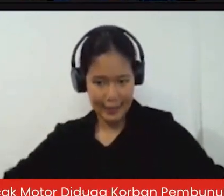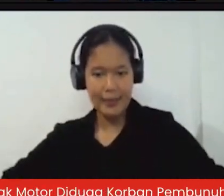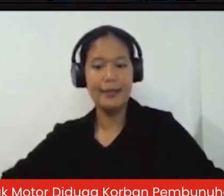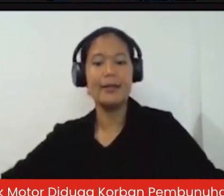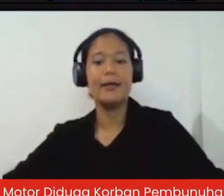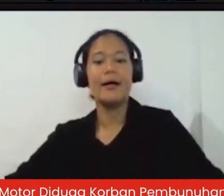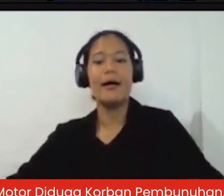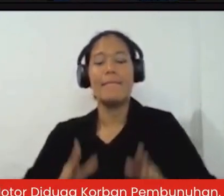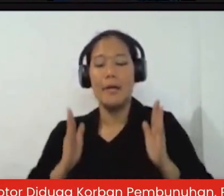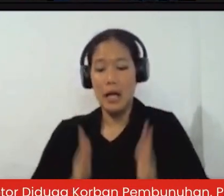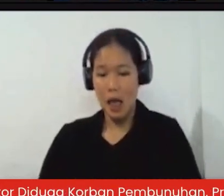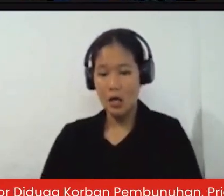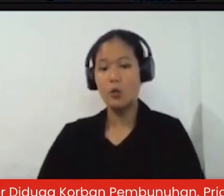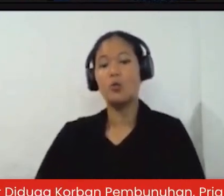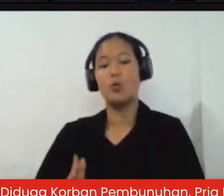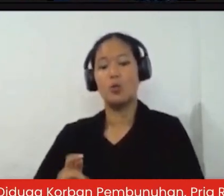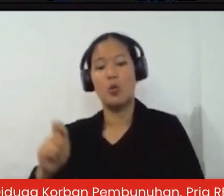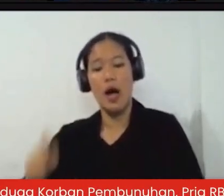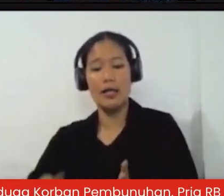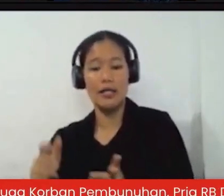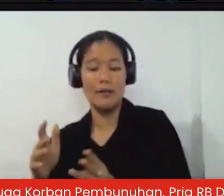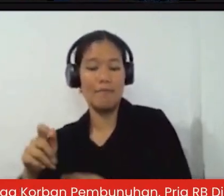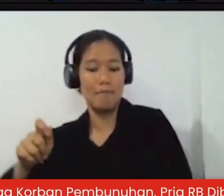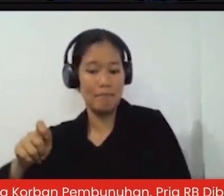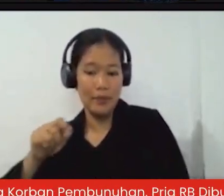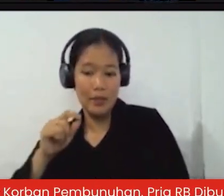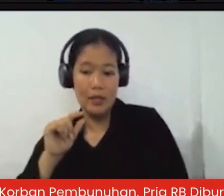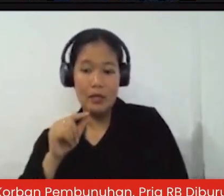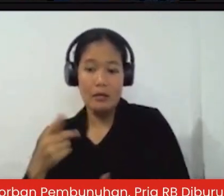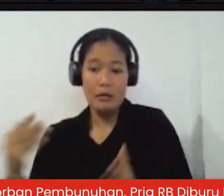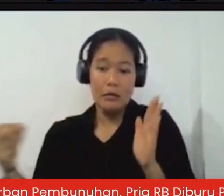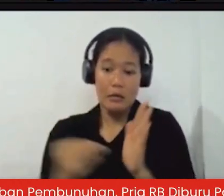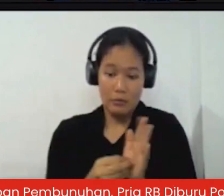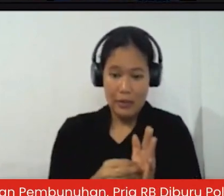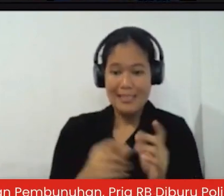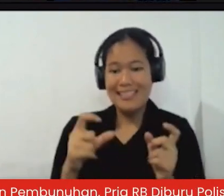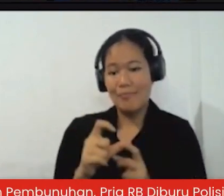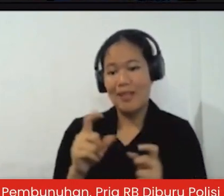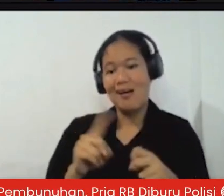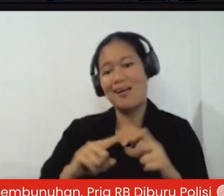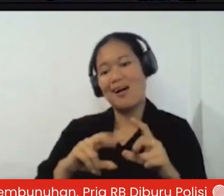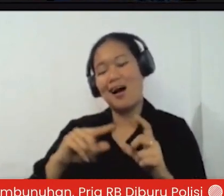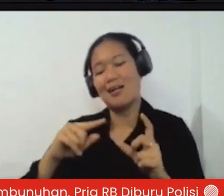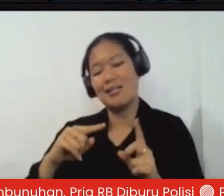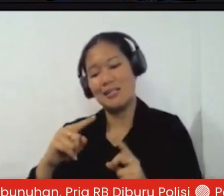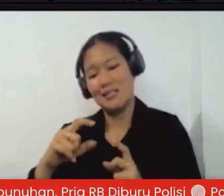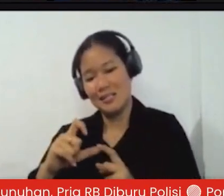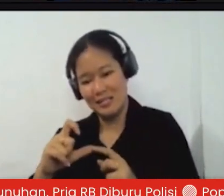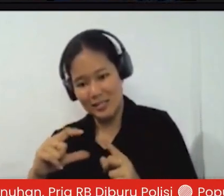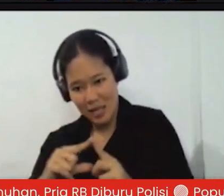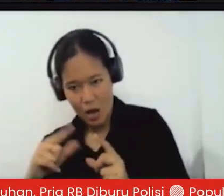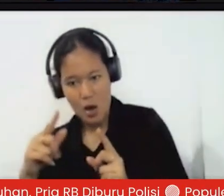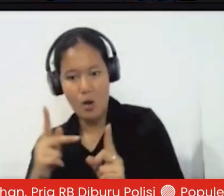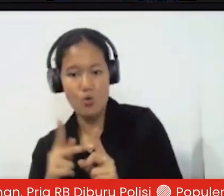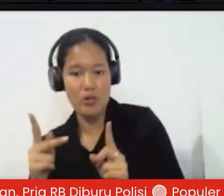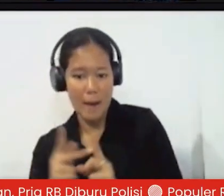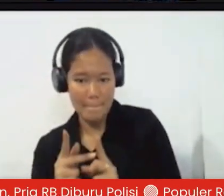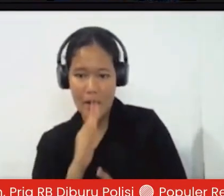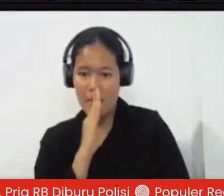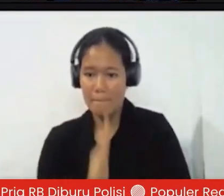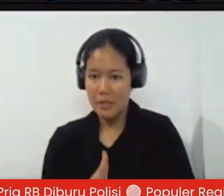perilaku hakim konstitusi sebagaimana tertuang dalam Sapta Karsa Utama prinsip ketidak